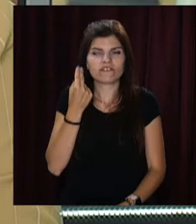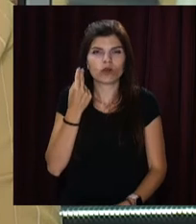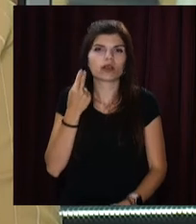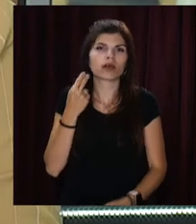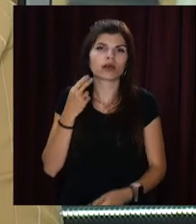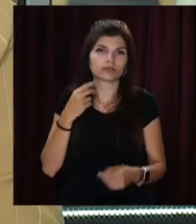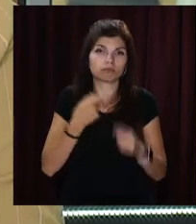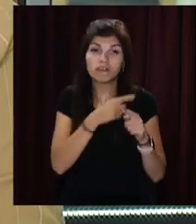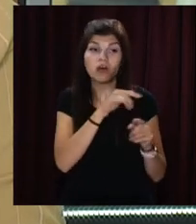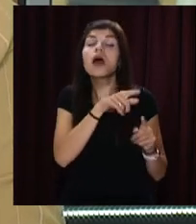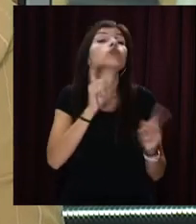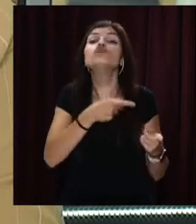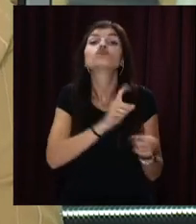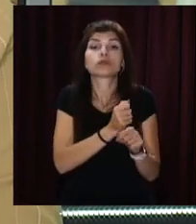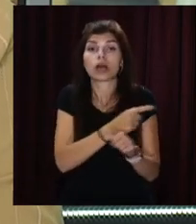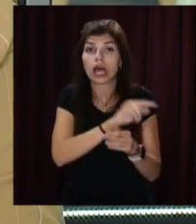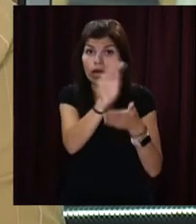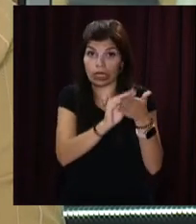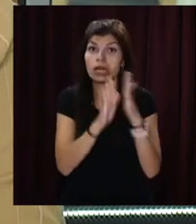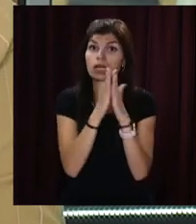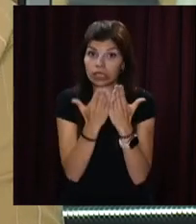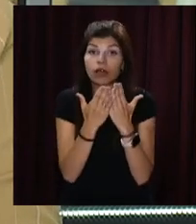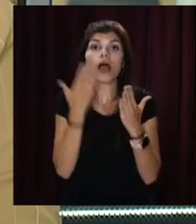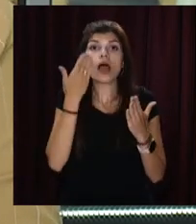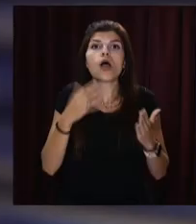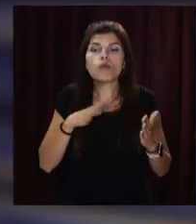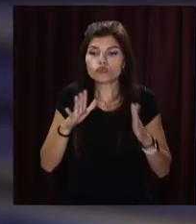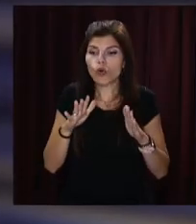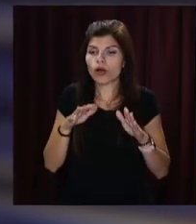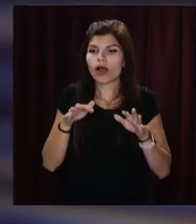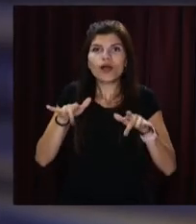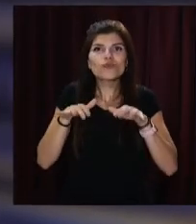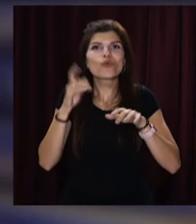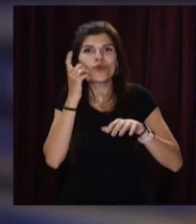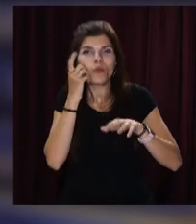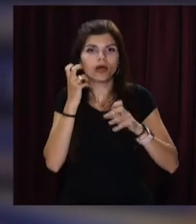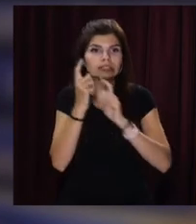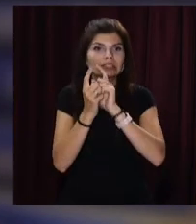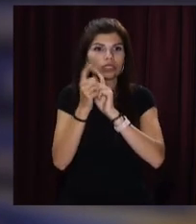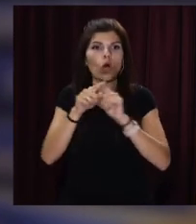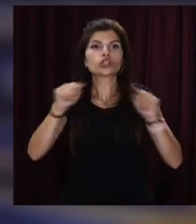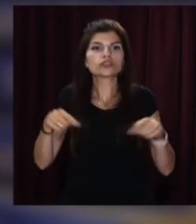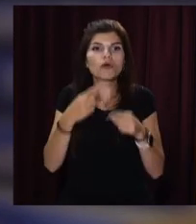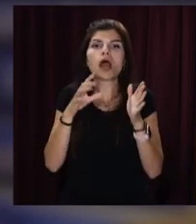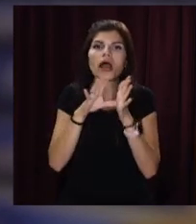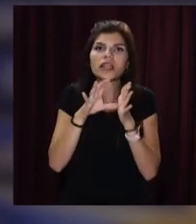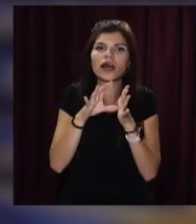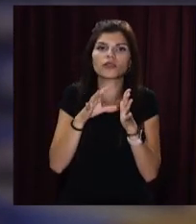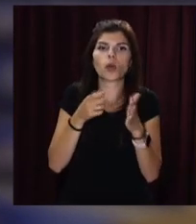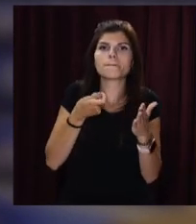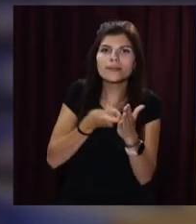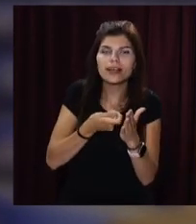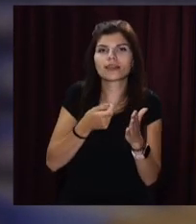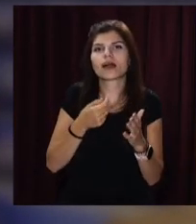походження. Її книга про часи, коли IT-технології тільки починали служити суспільству. Зокрема, тут і про створення електронних білетів